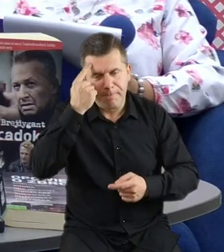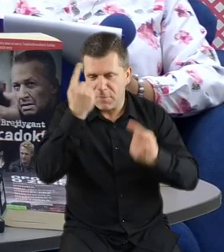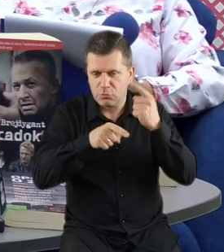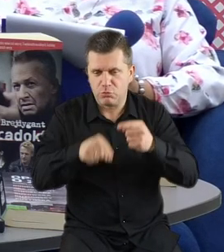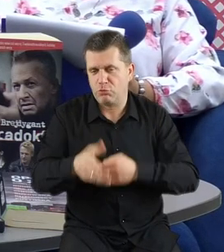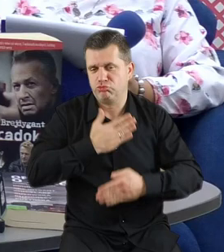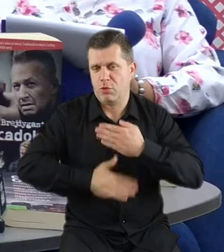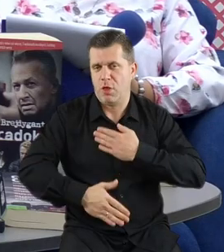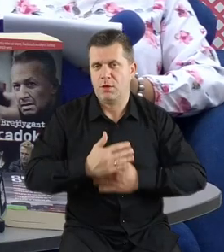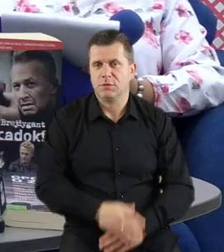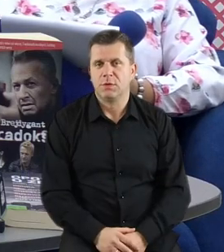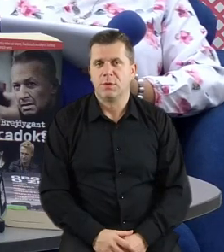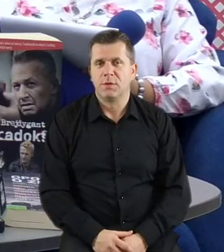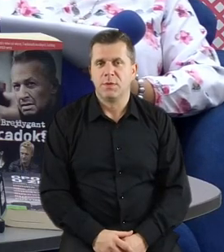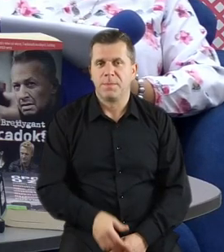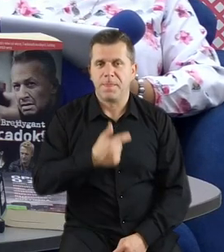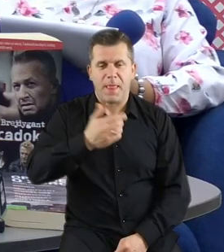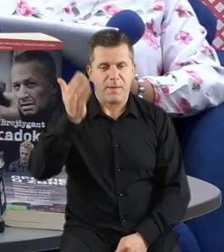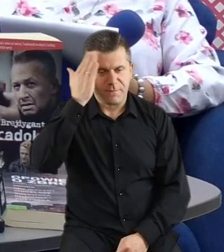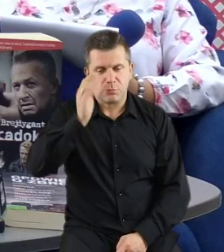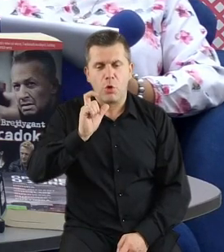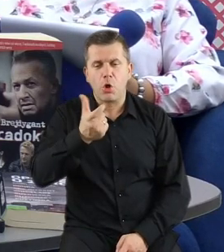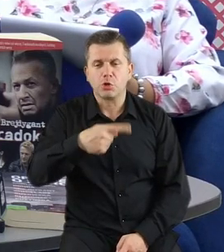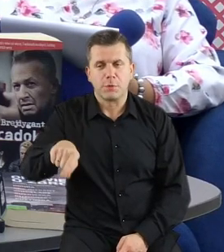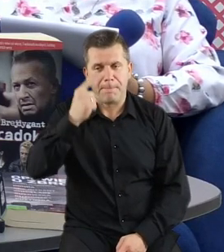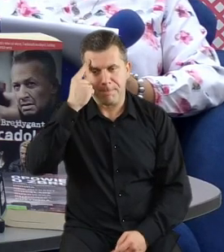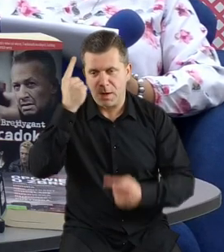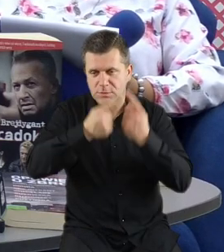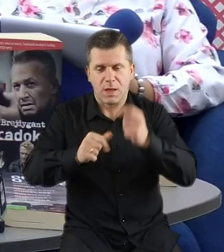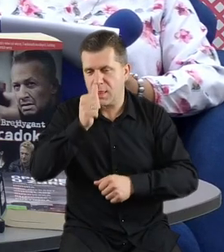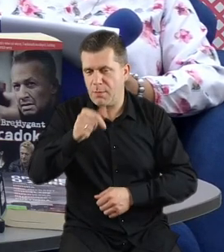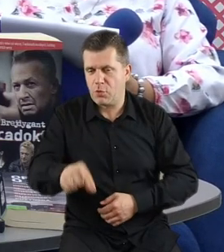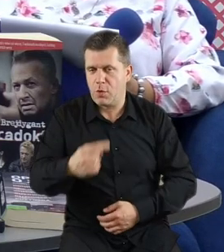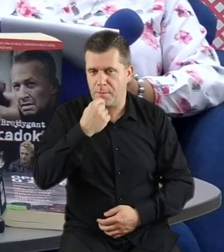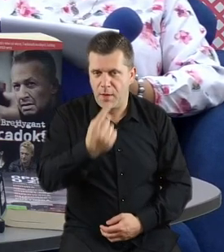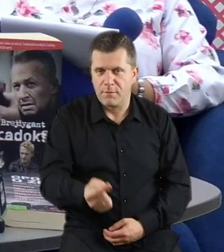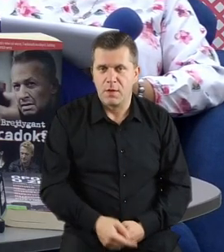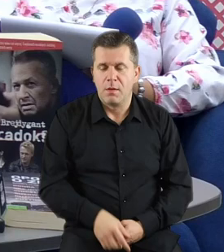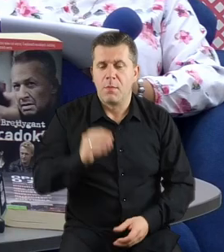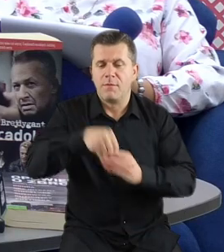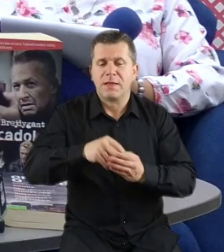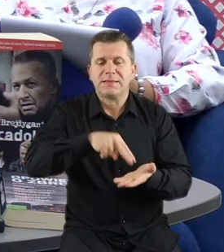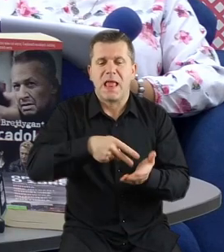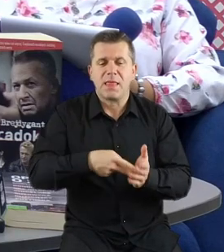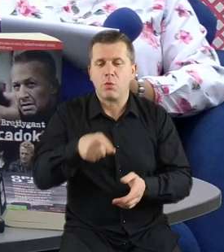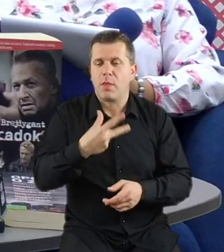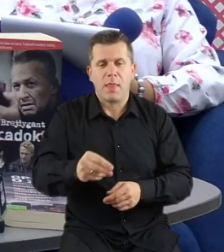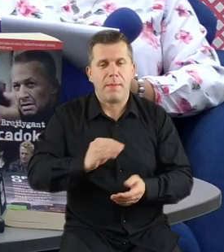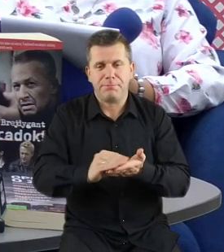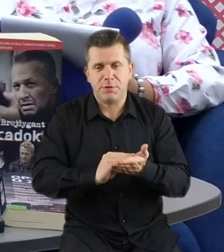się, no bo ja właśnie też wiedziałem, o czym oni myślą i nie mogłem tego opowiedzieć, bo w scenariuszu się tego nie...